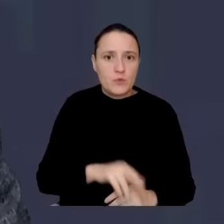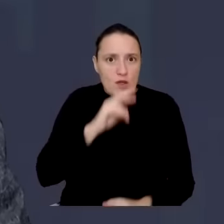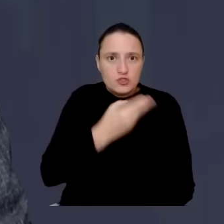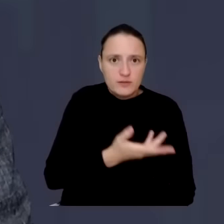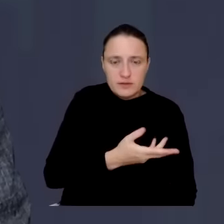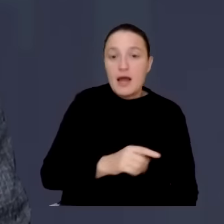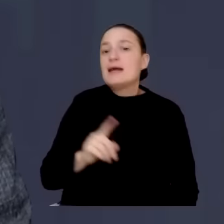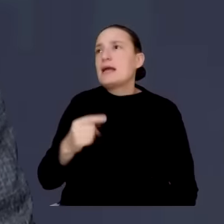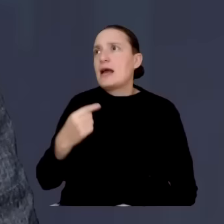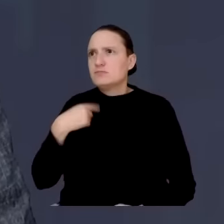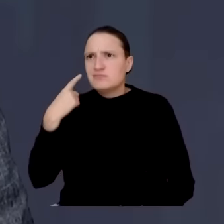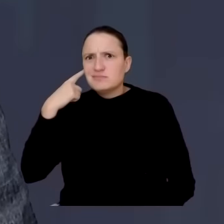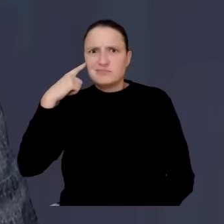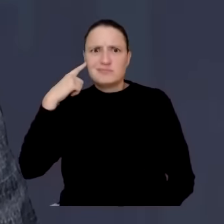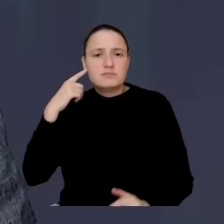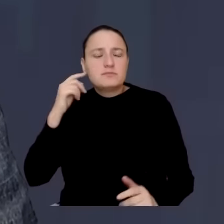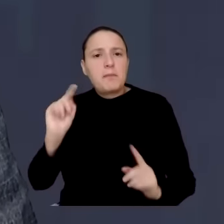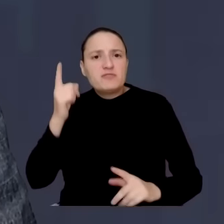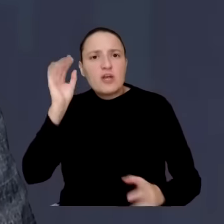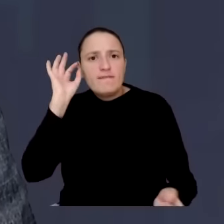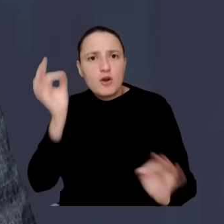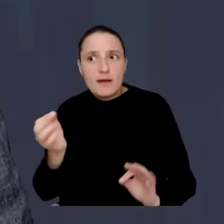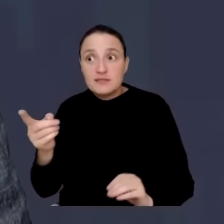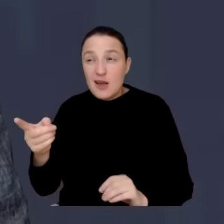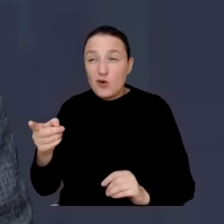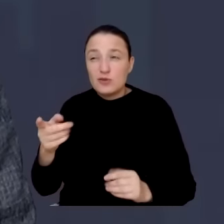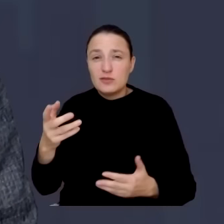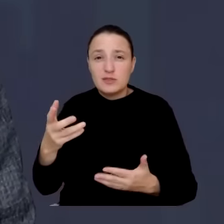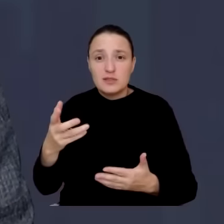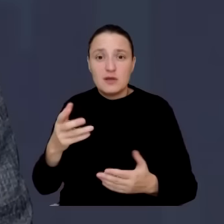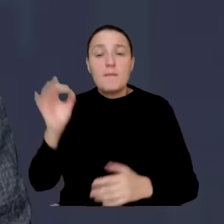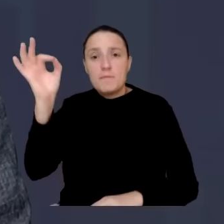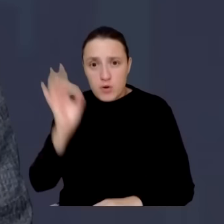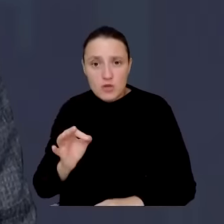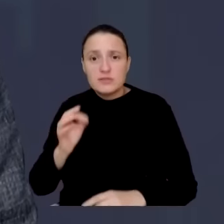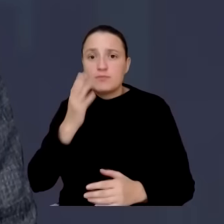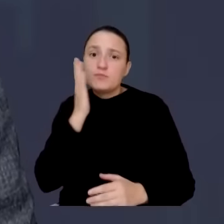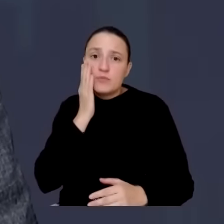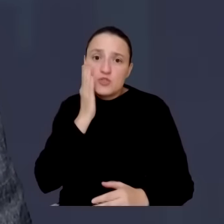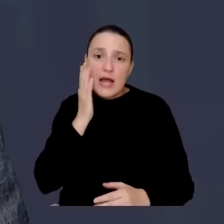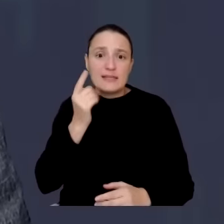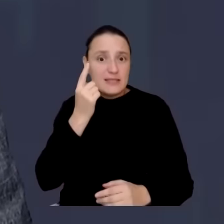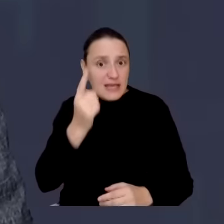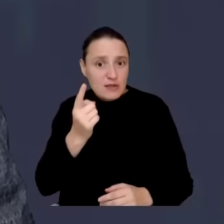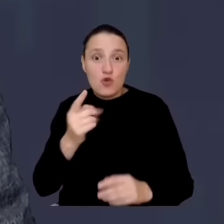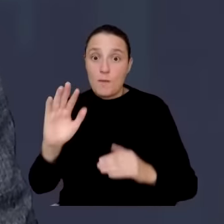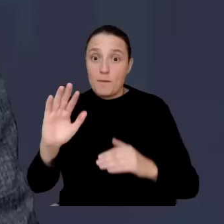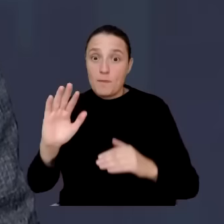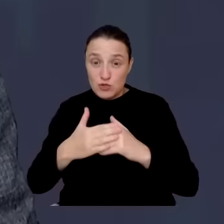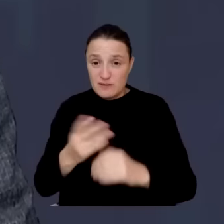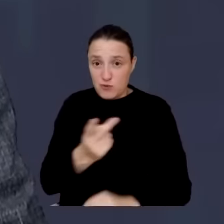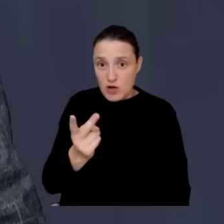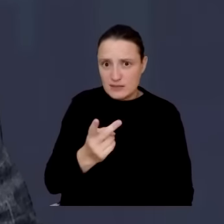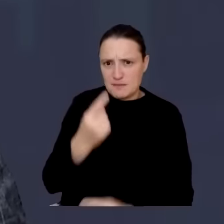dotarło do mnie pierwsze pierwsze informacje o tym że oni pobier że oni mają rył na na jedno mieszkanie jako małżeństwo to